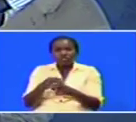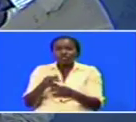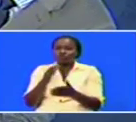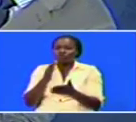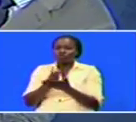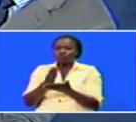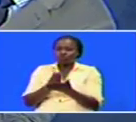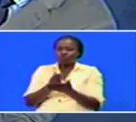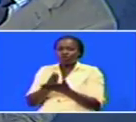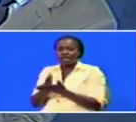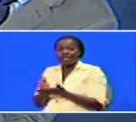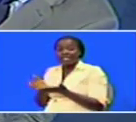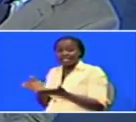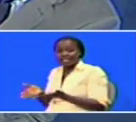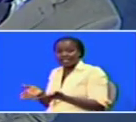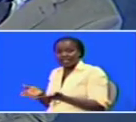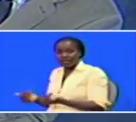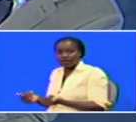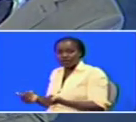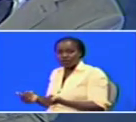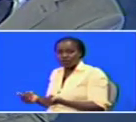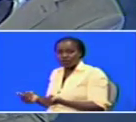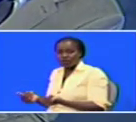Kusema ukweli hapa tulipo sasa